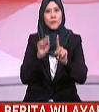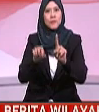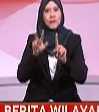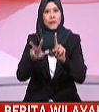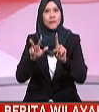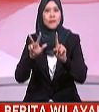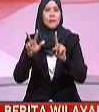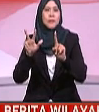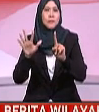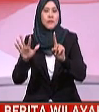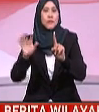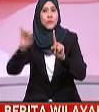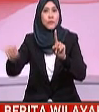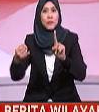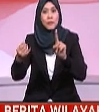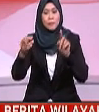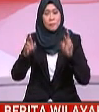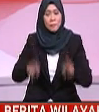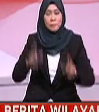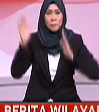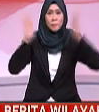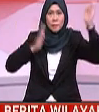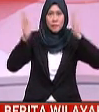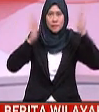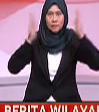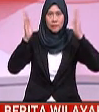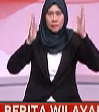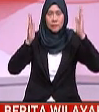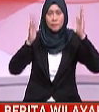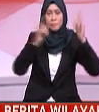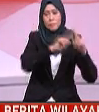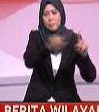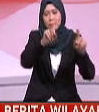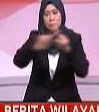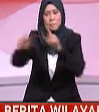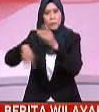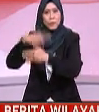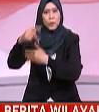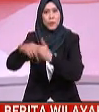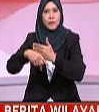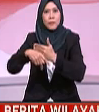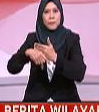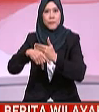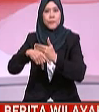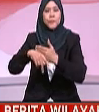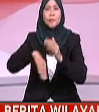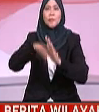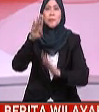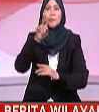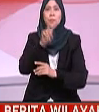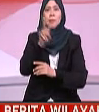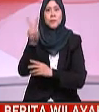1.325 juta rakyat Malaysia melalui pelbagai program di lebih